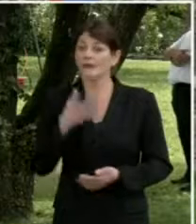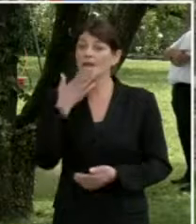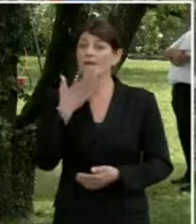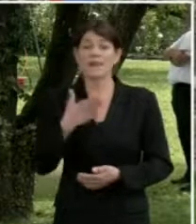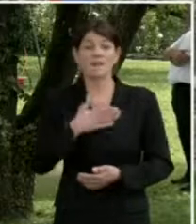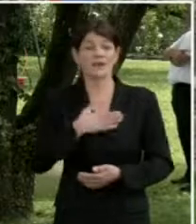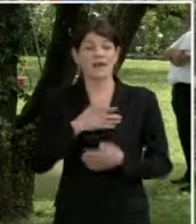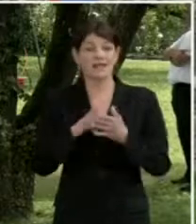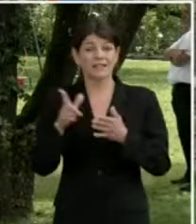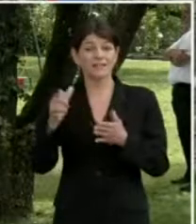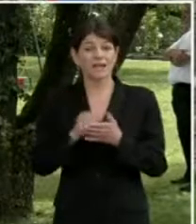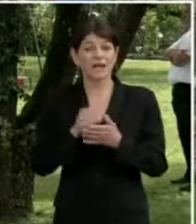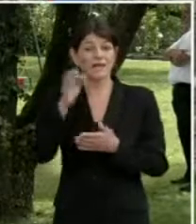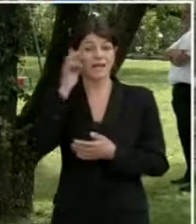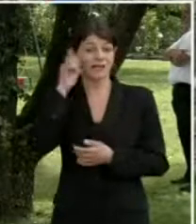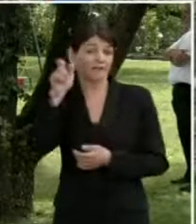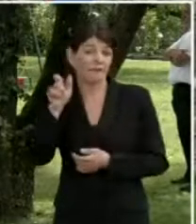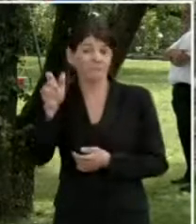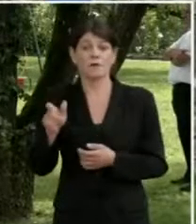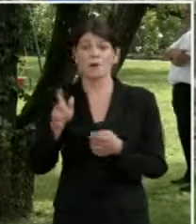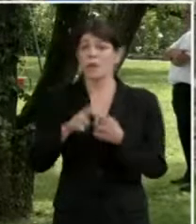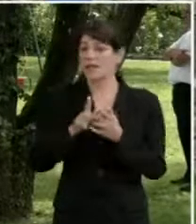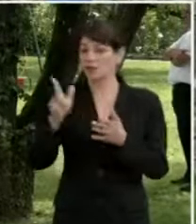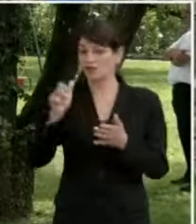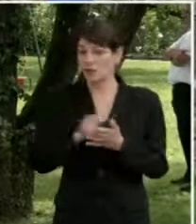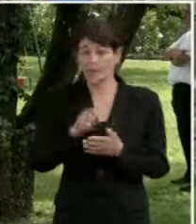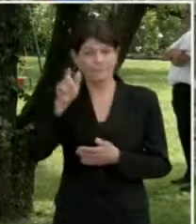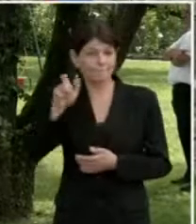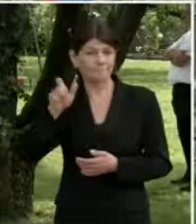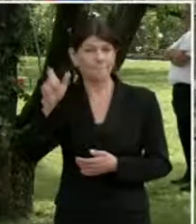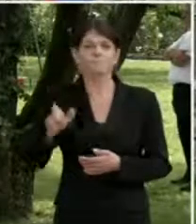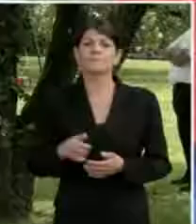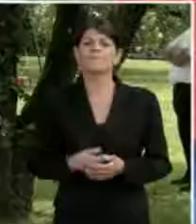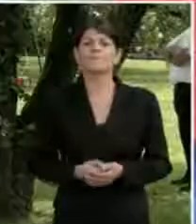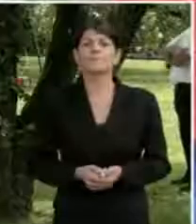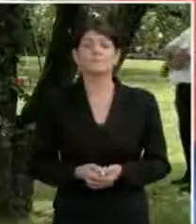Liebe Liechtensteinerinnen und Liechtensteiner,